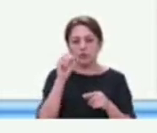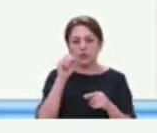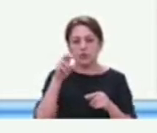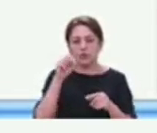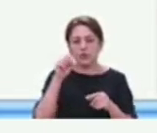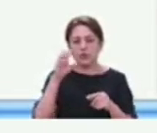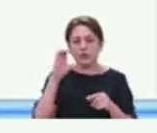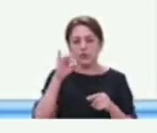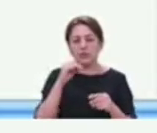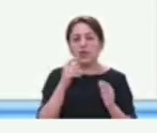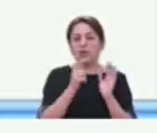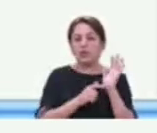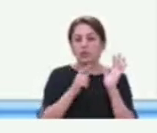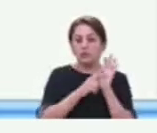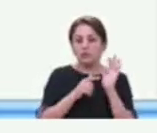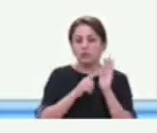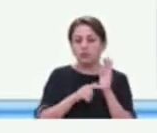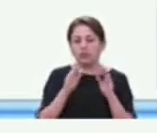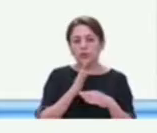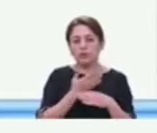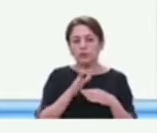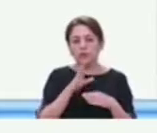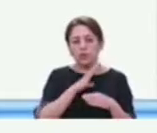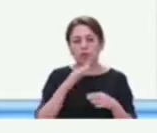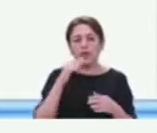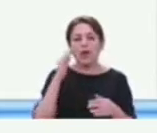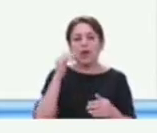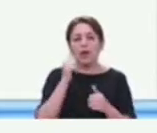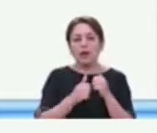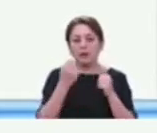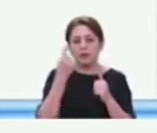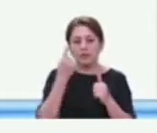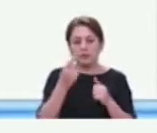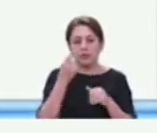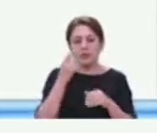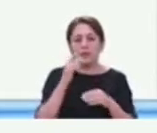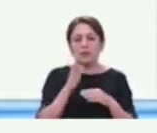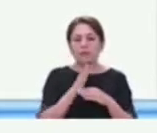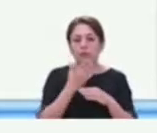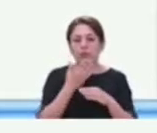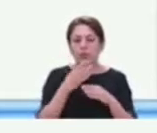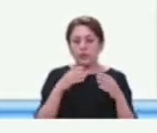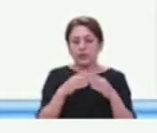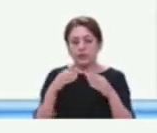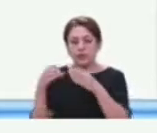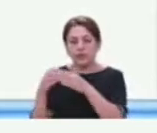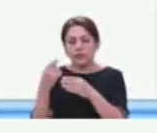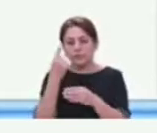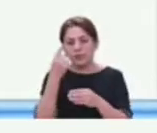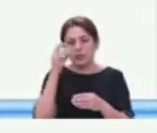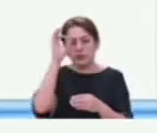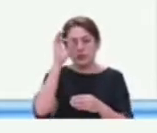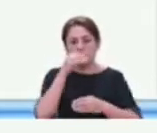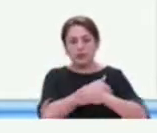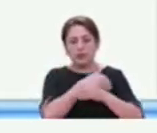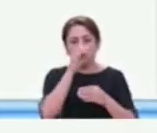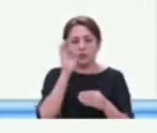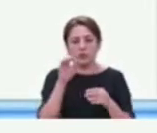70 ta bo'lakka bo'lingan. Har bir bo'lagi 1 gradusga teng. Qani, e'tibor